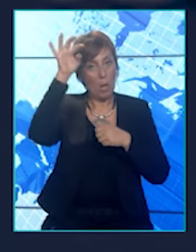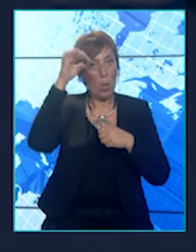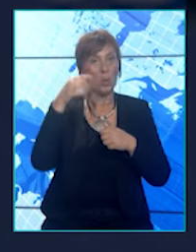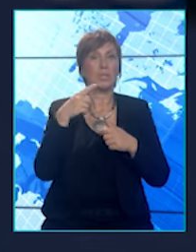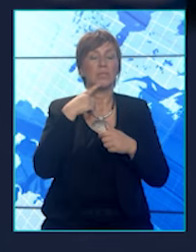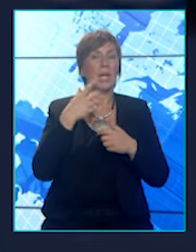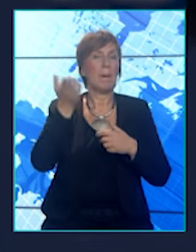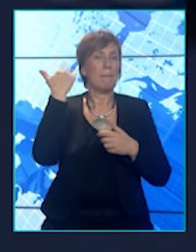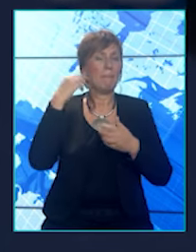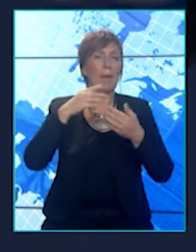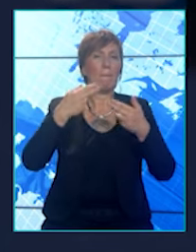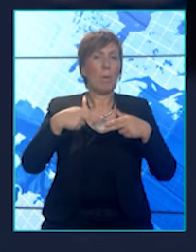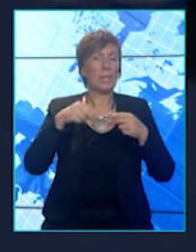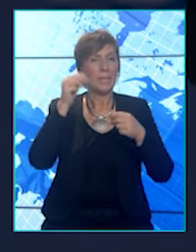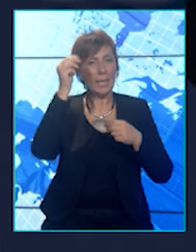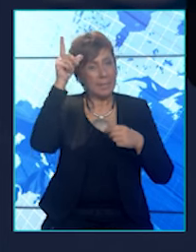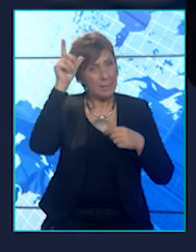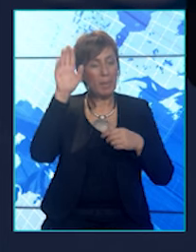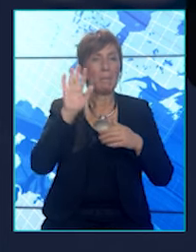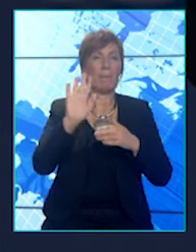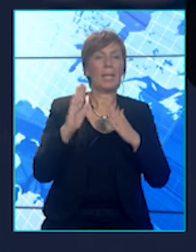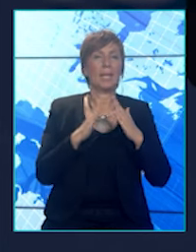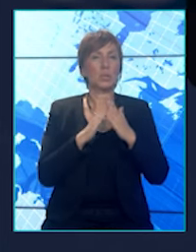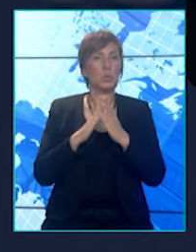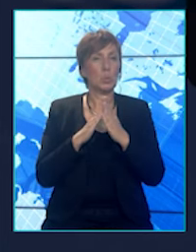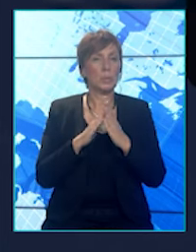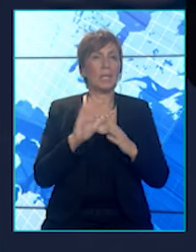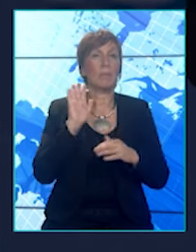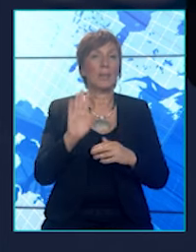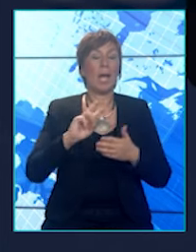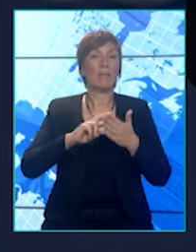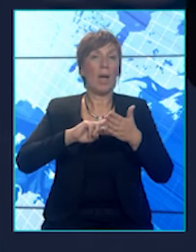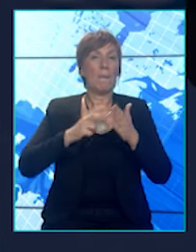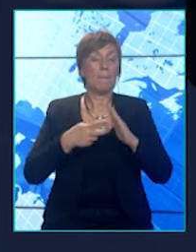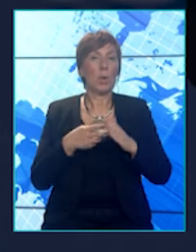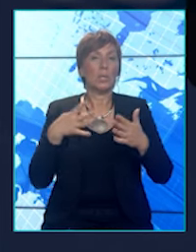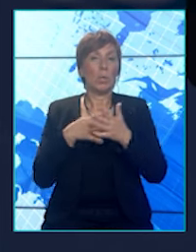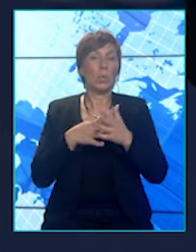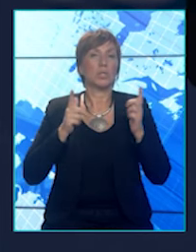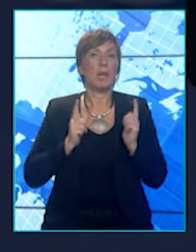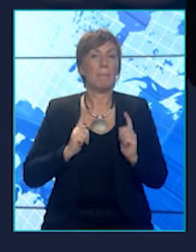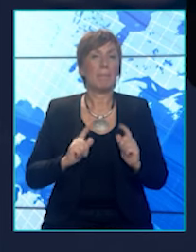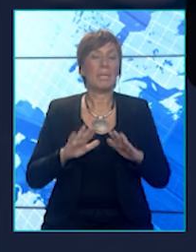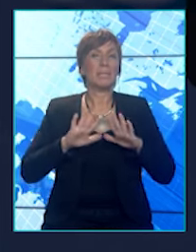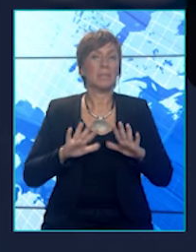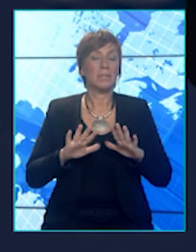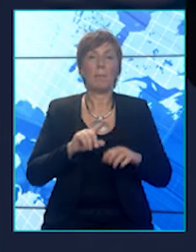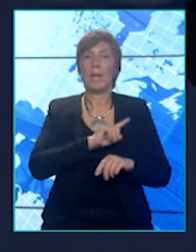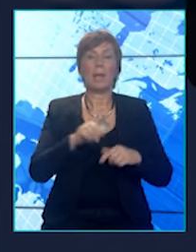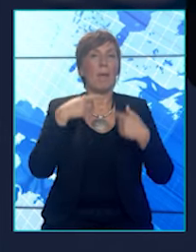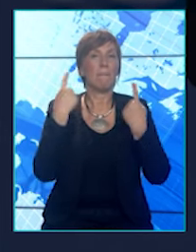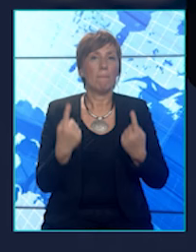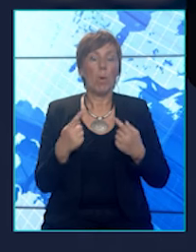jedne hegemonističke politike Srbije prema svojim susjedima. Takva politika ugrožava mir, stabilnost i čini nemogućom bilo